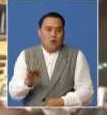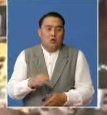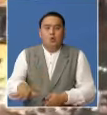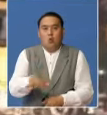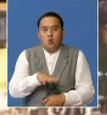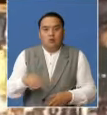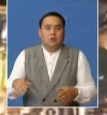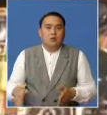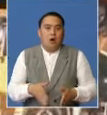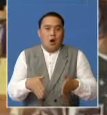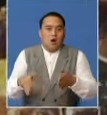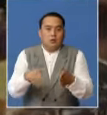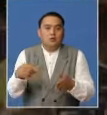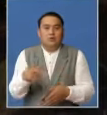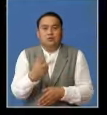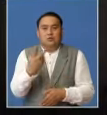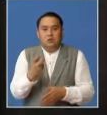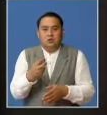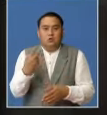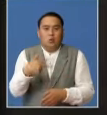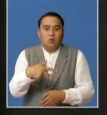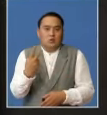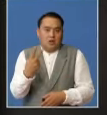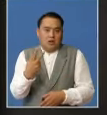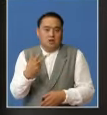участке реконструкции автодороги